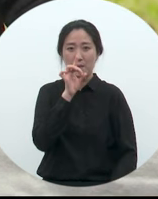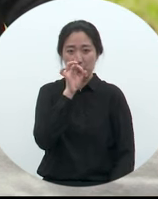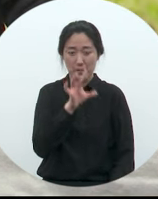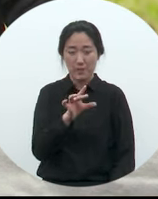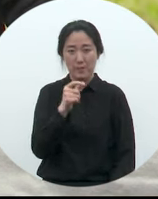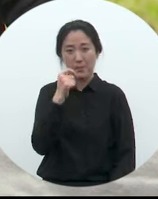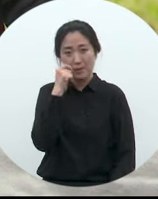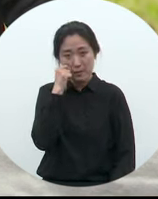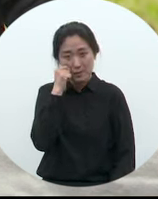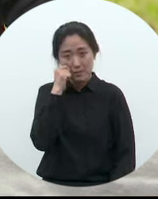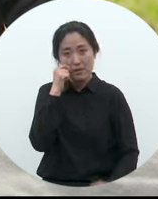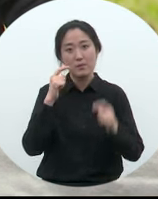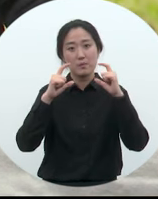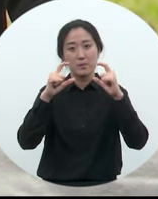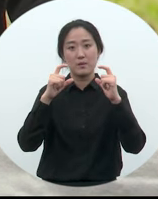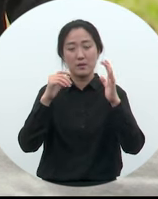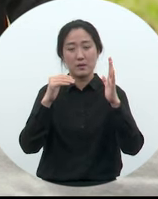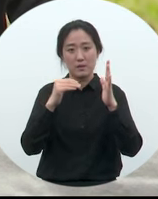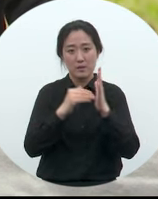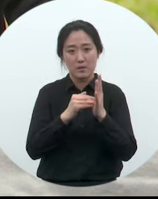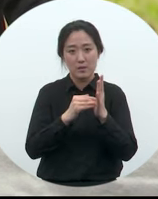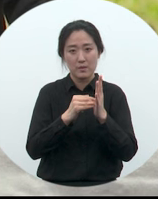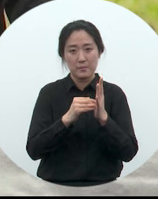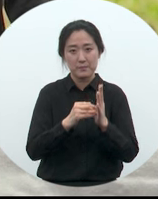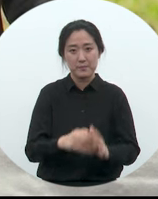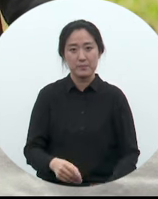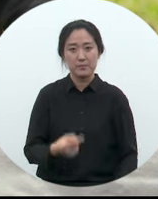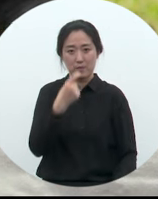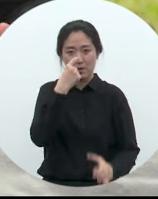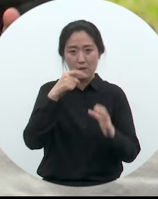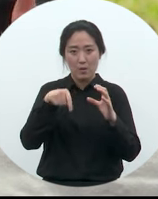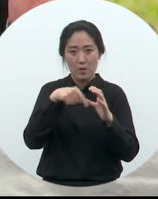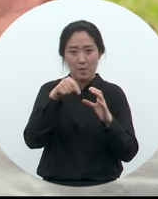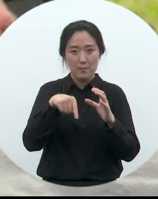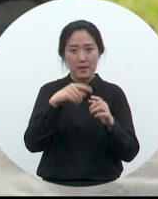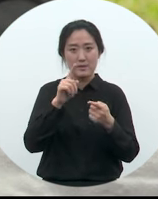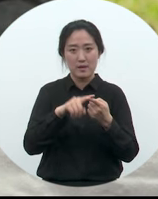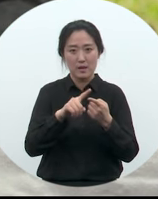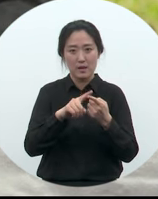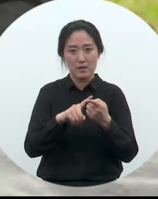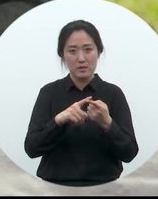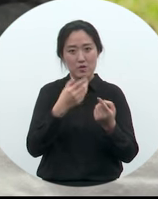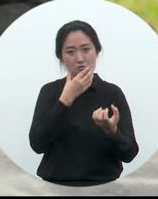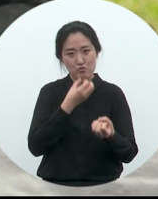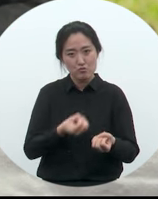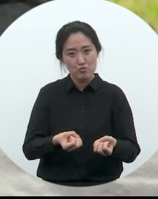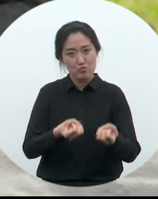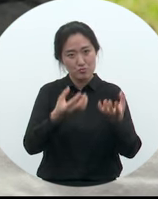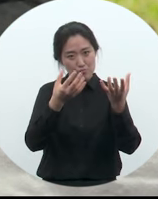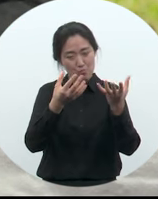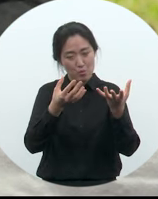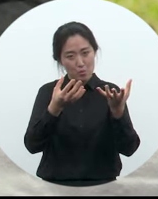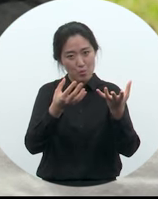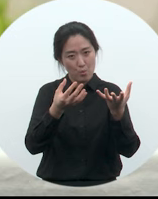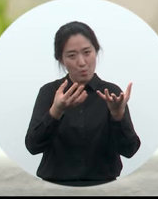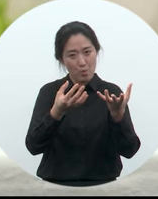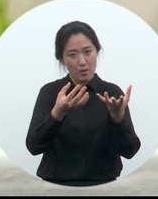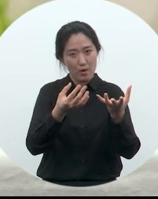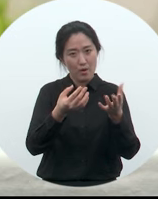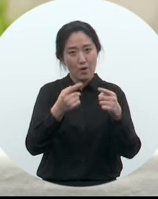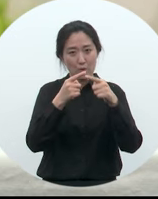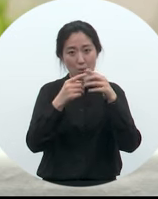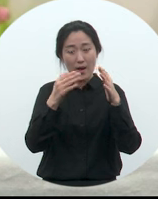1605년 교황 크레멘트 8세가 직접 먹어보고 커피에 대해서 축복을 해주게 됩니다.